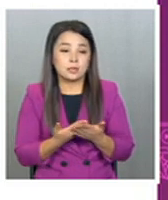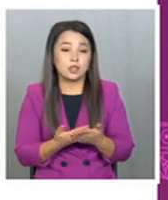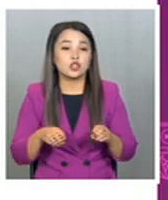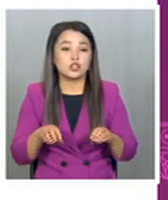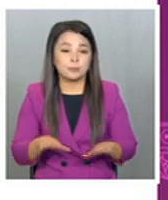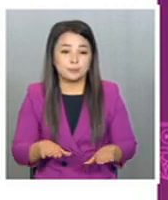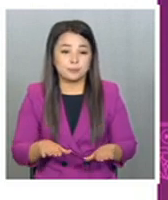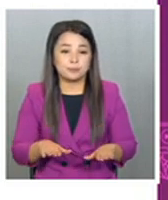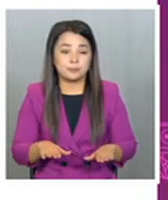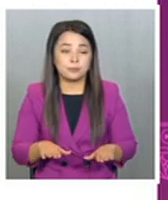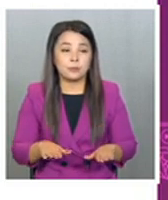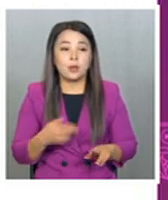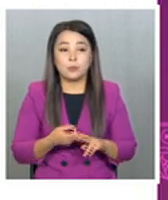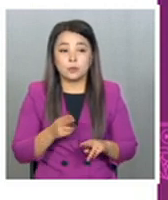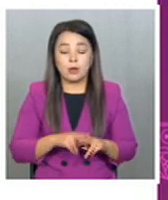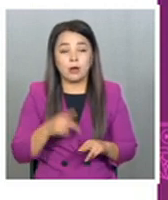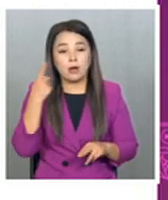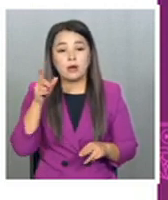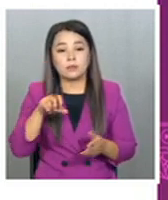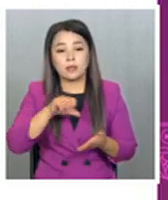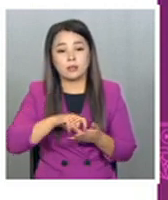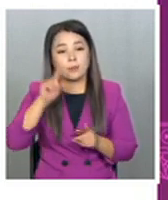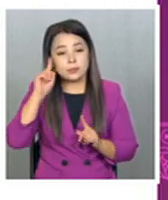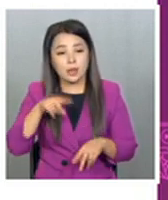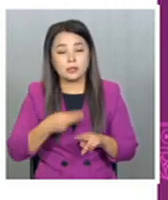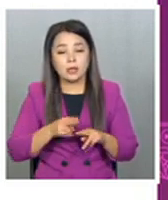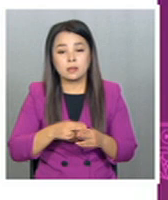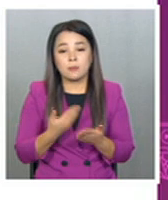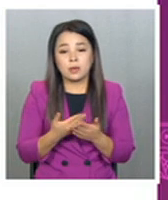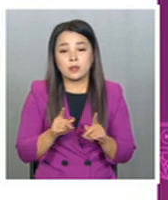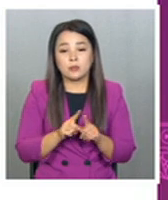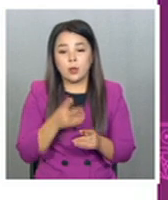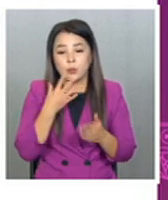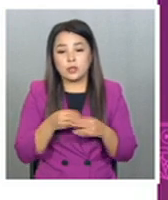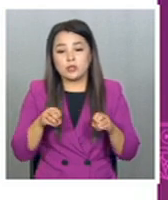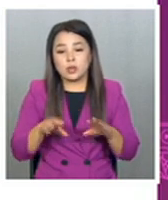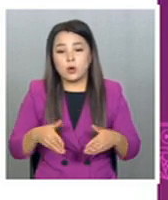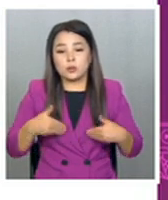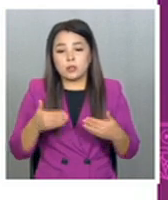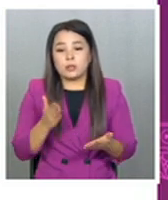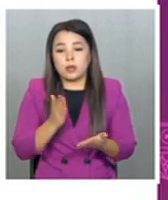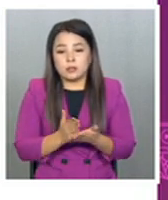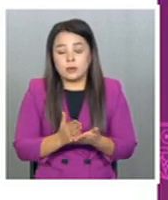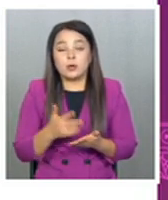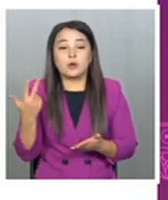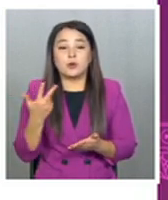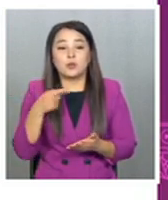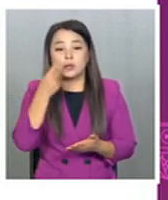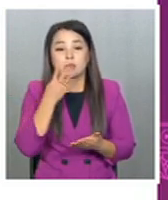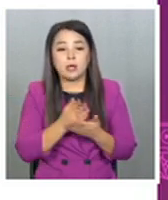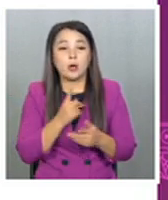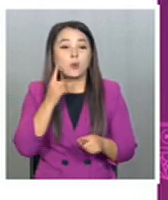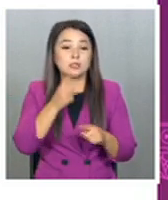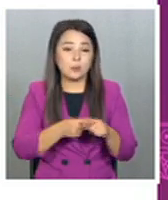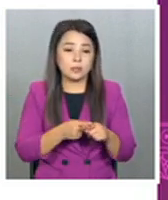шешім. Мұнда автор белгілі бір мәселеге қатысты өз шешімдерін ұсынады. Үшінші түрі –